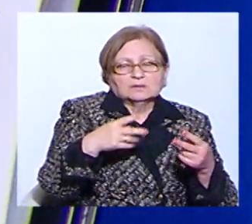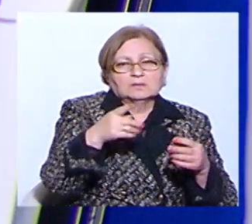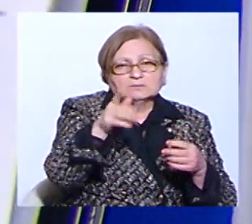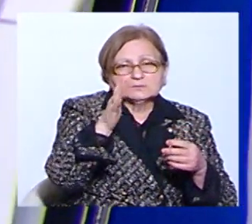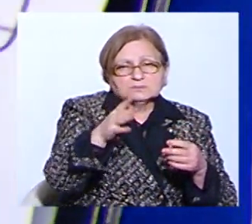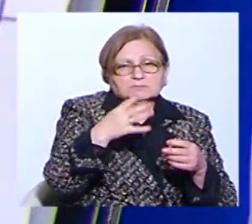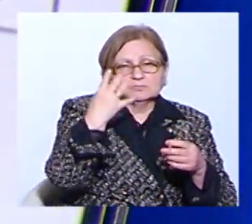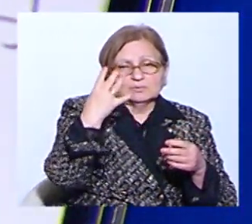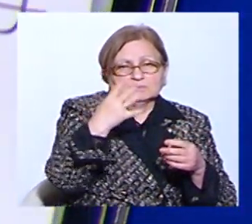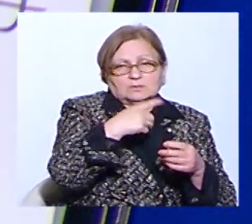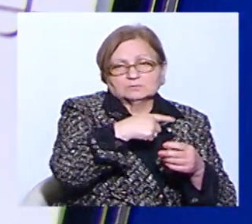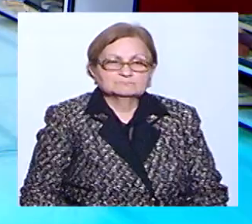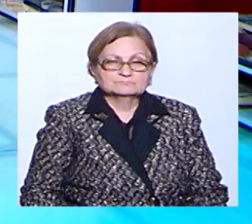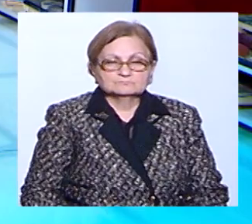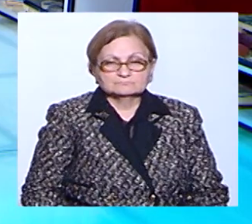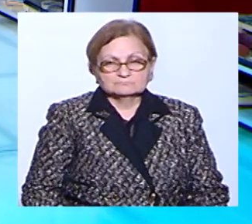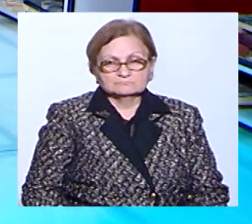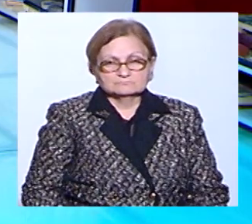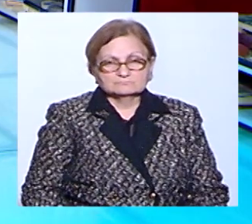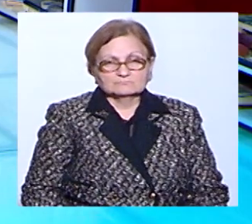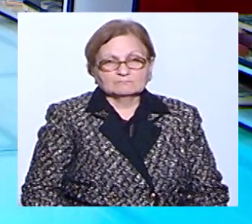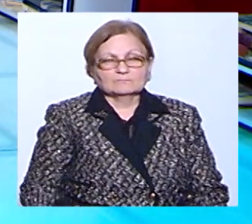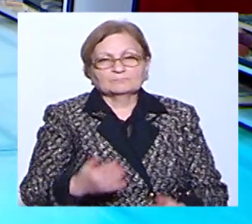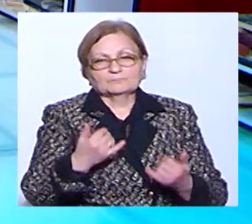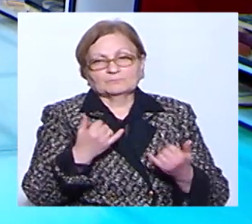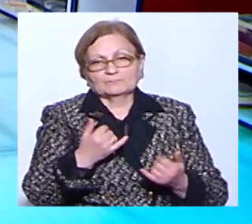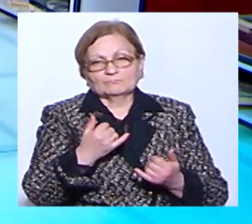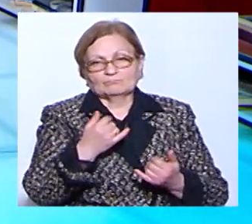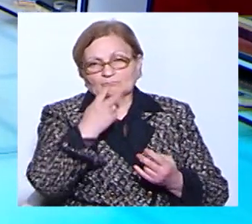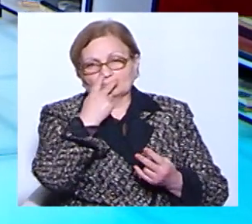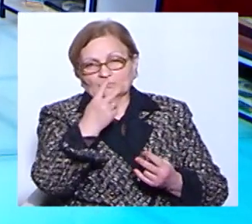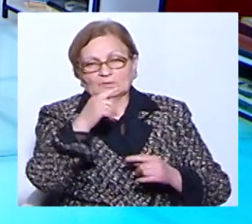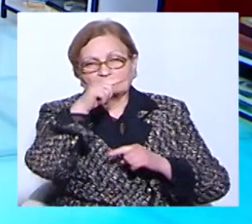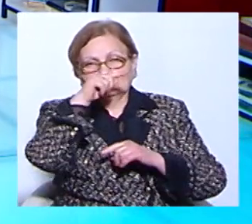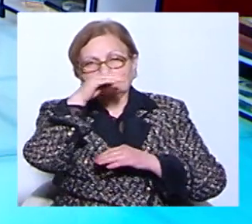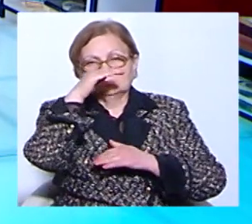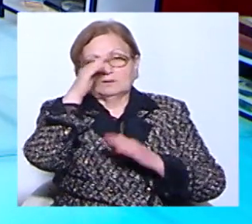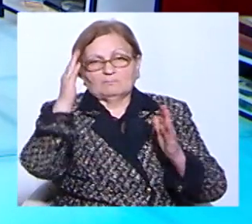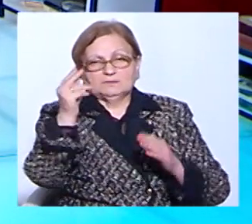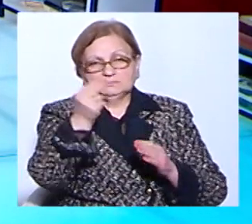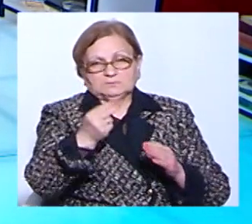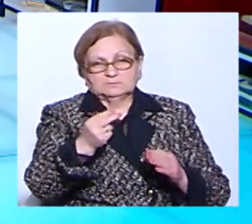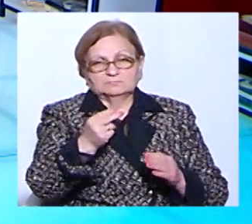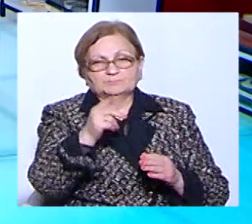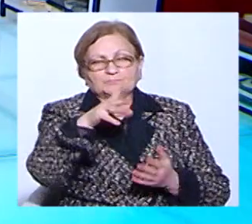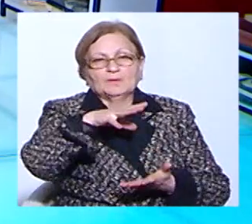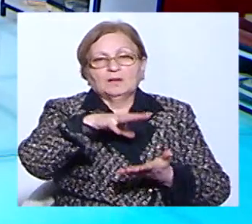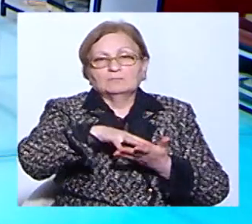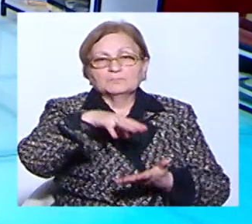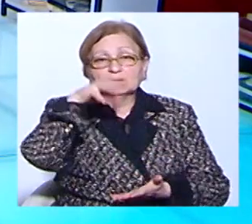4 შეფარდებული პისთან. გადავინაცვლოთ დაფასთან. გამოდის მაშასადამე, რომ